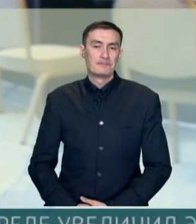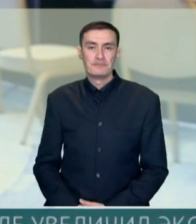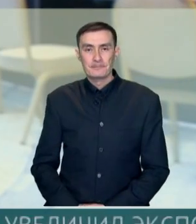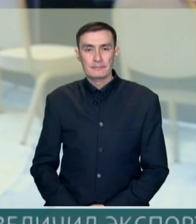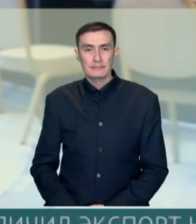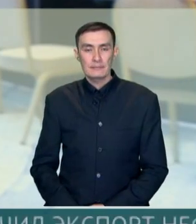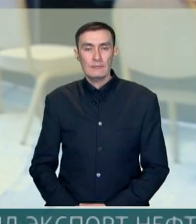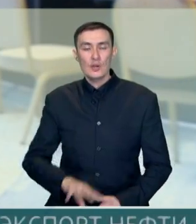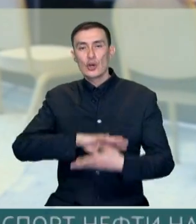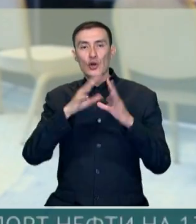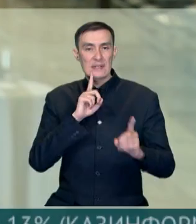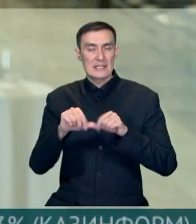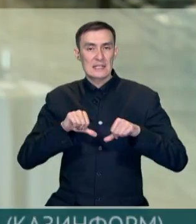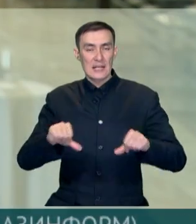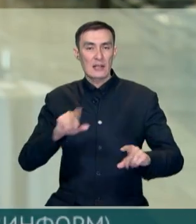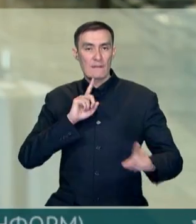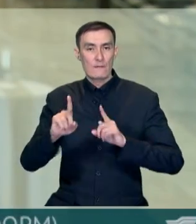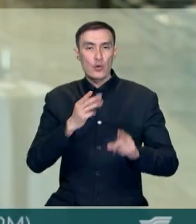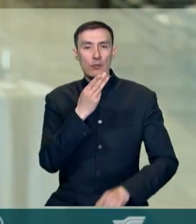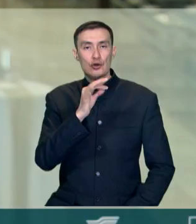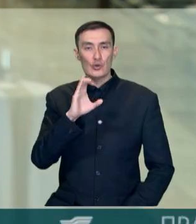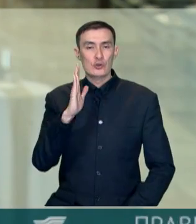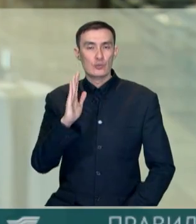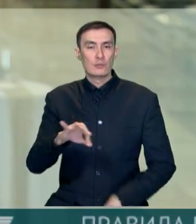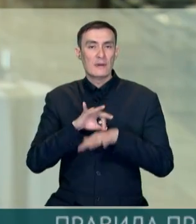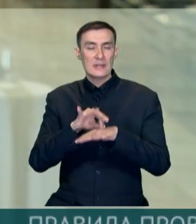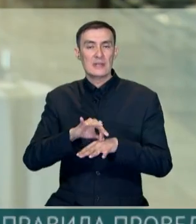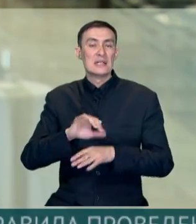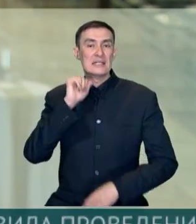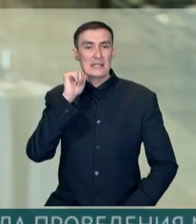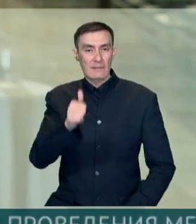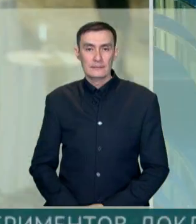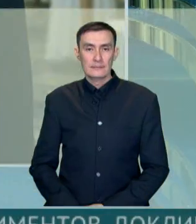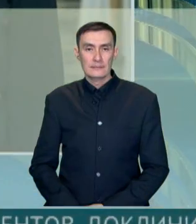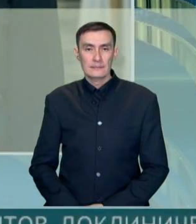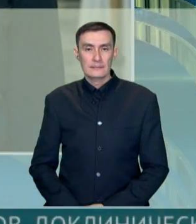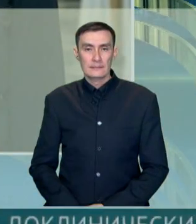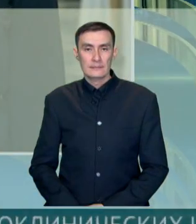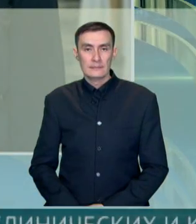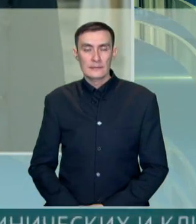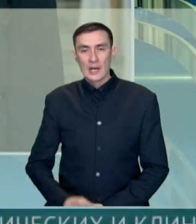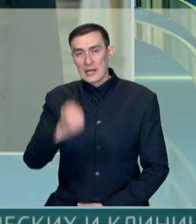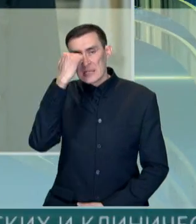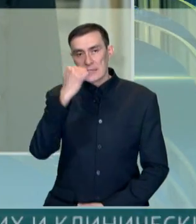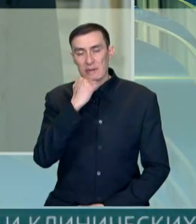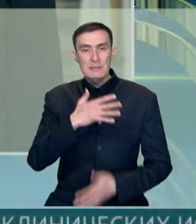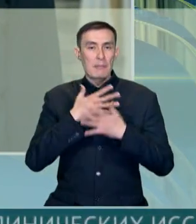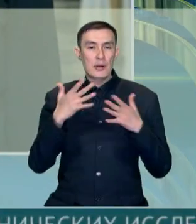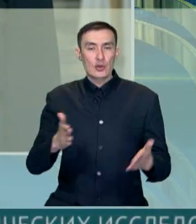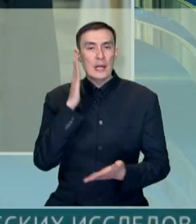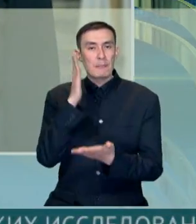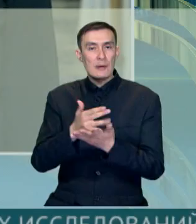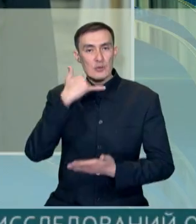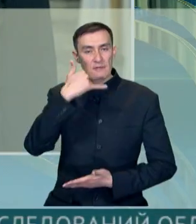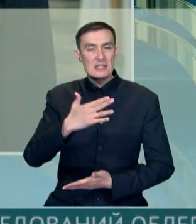Итоги 13-го заседания форума ШОС будут подведены завтра. Салтанат. Спасибо большое. На